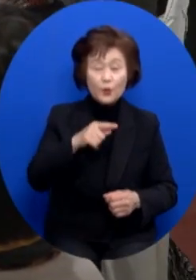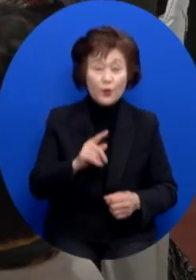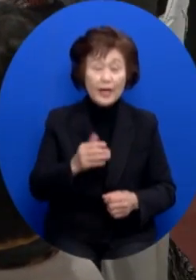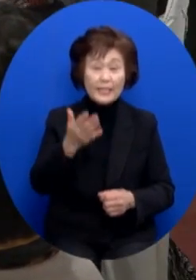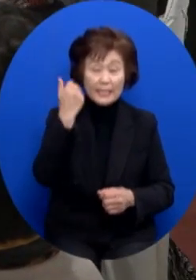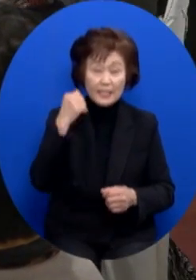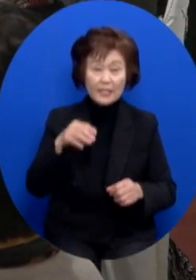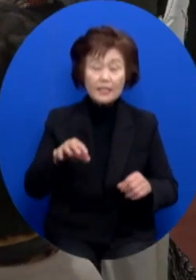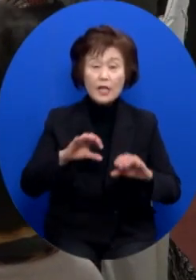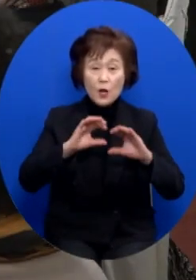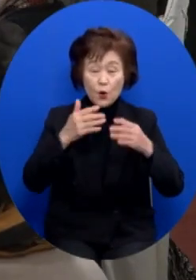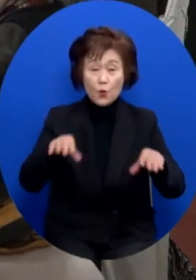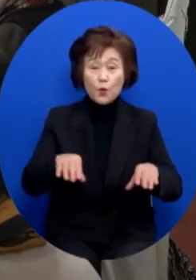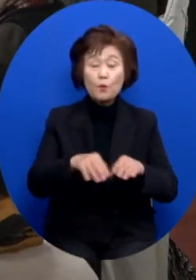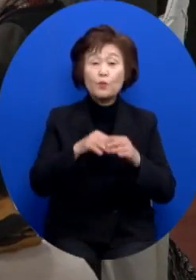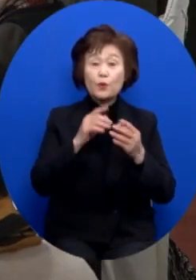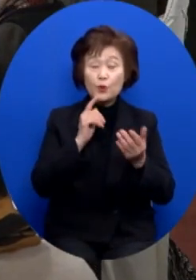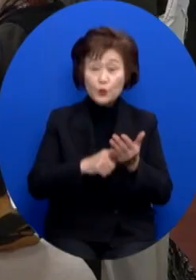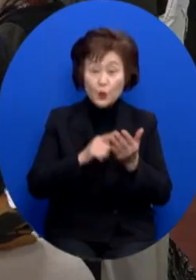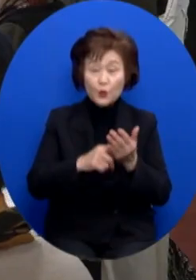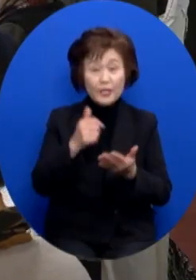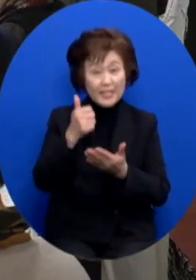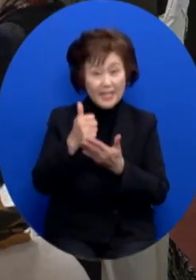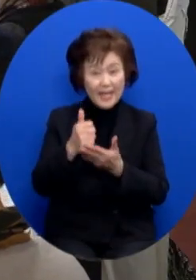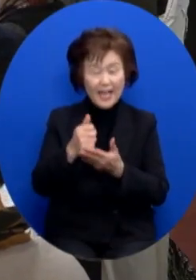특과 내빈축사 사가